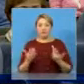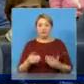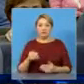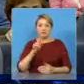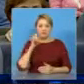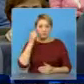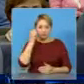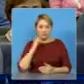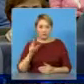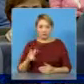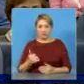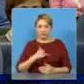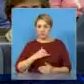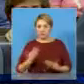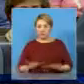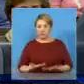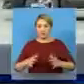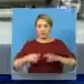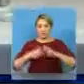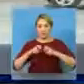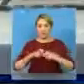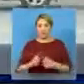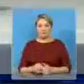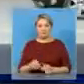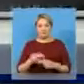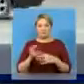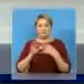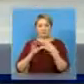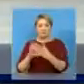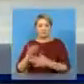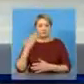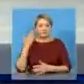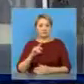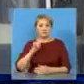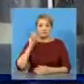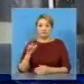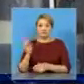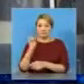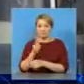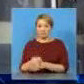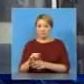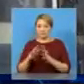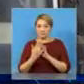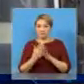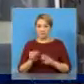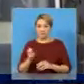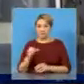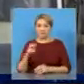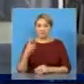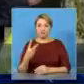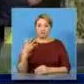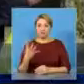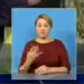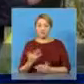людей живут у нас? Это для нас большая проблема. Эти автобусы ранее и вправду заезжали внутрь поселков Заречный 2 и